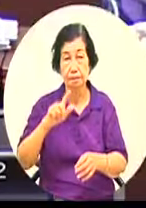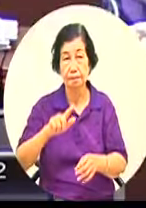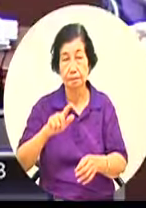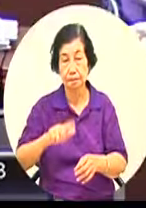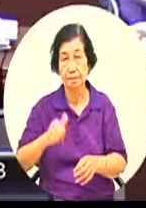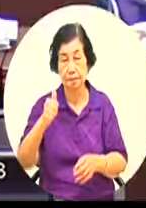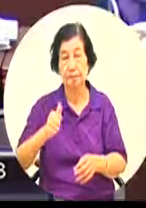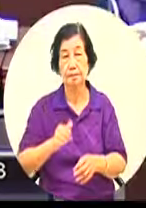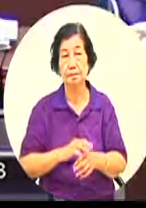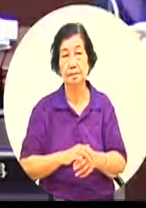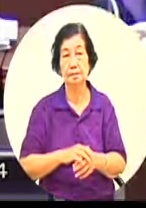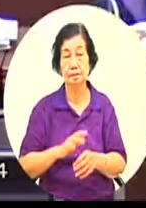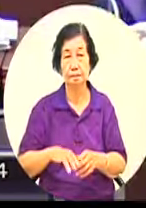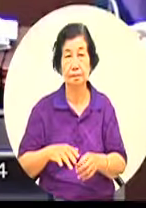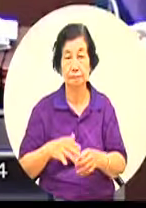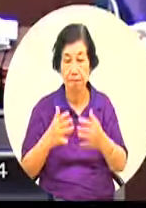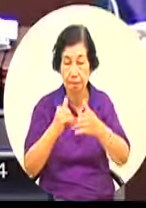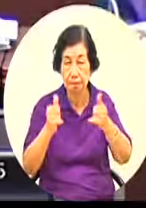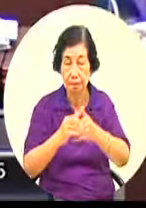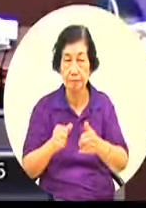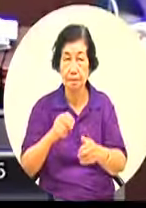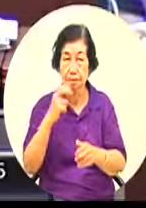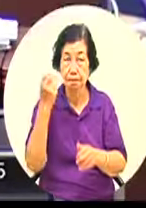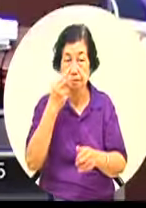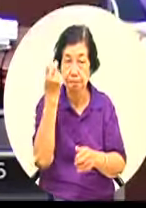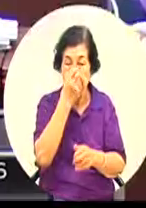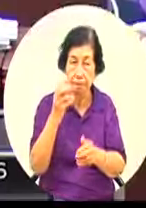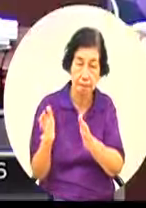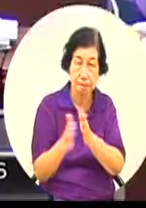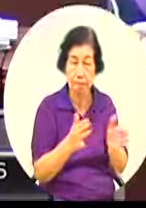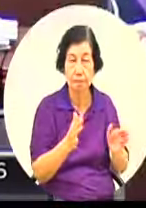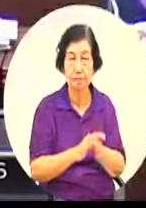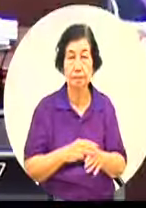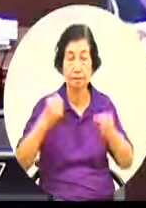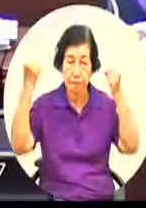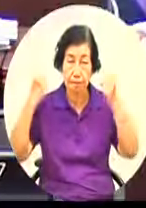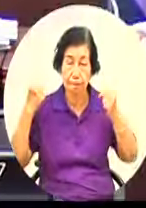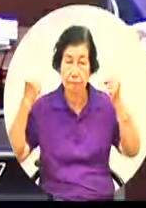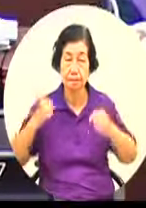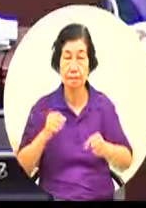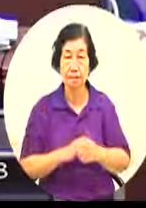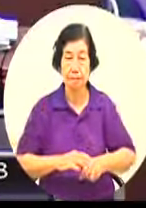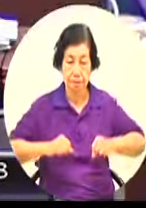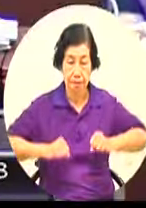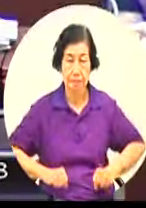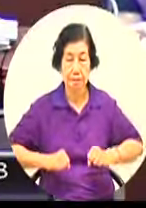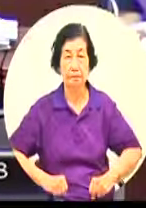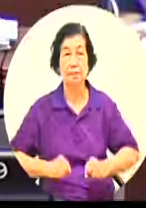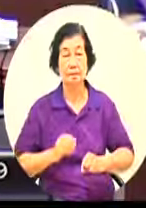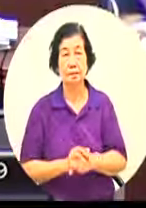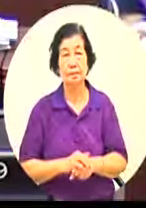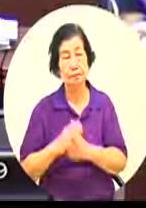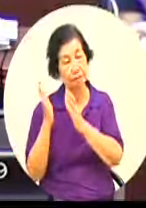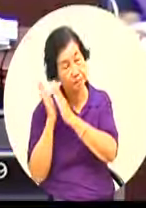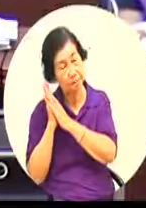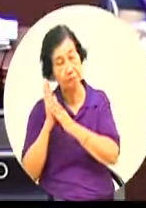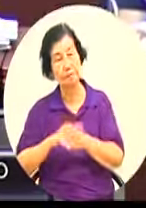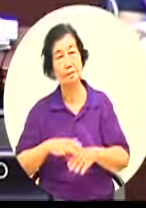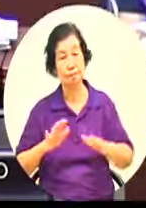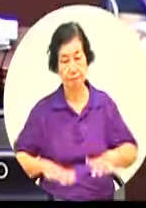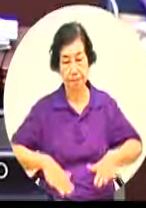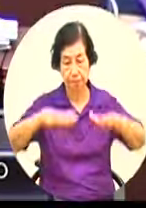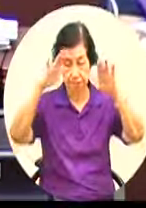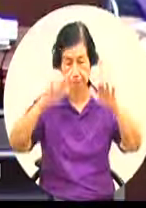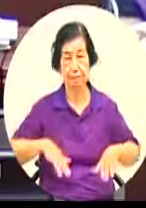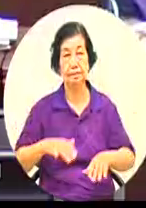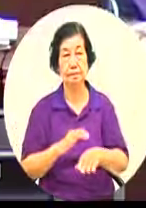生要管理的一定是，就是他的体重、运动、饮食、睡眠这几项，从小要注意。那我们在147年级